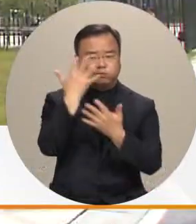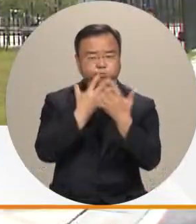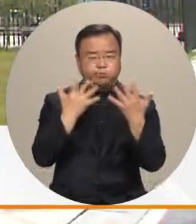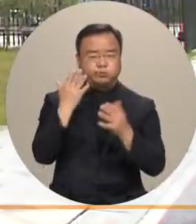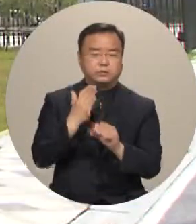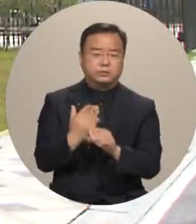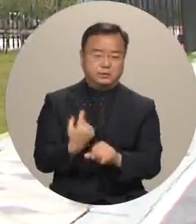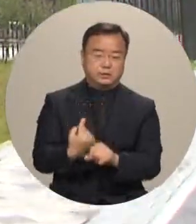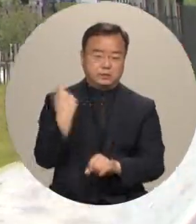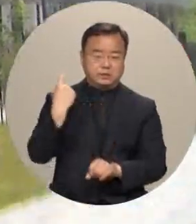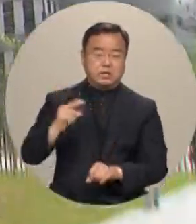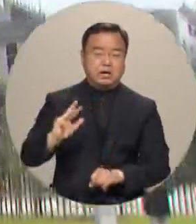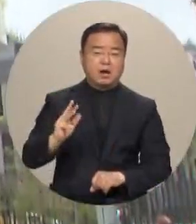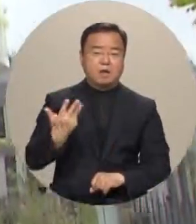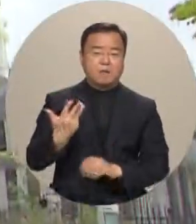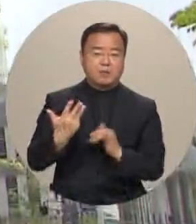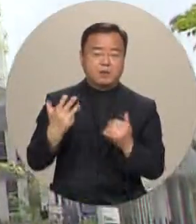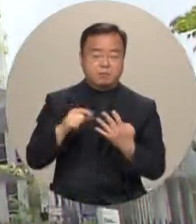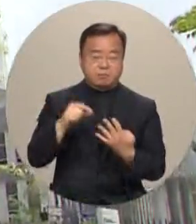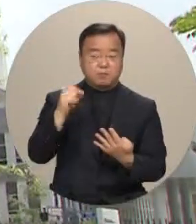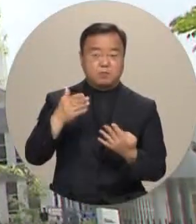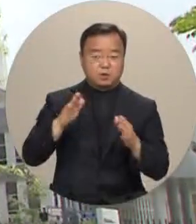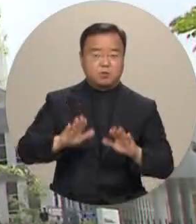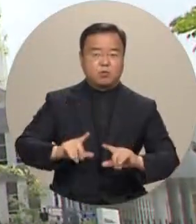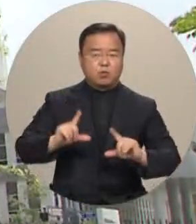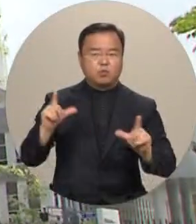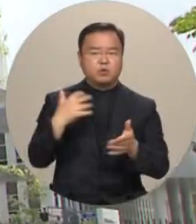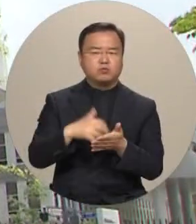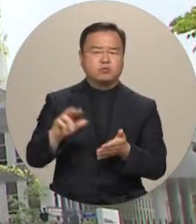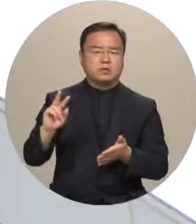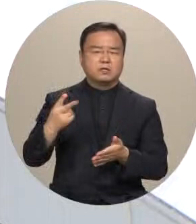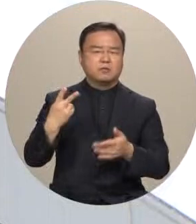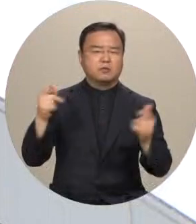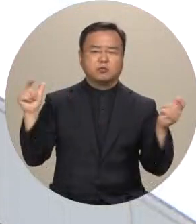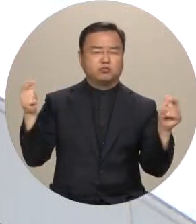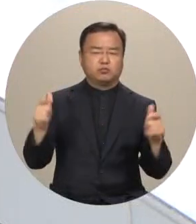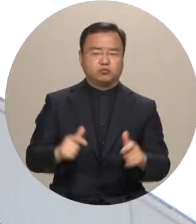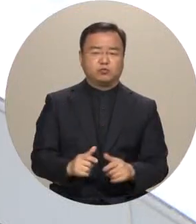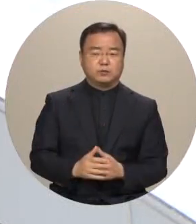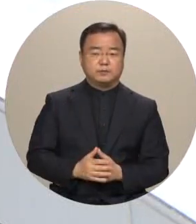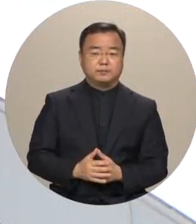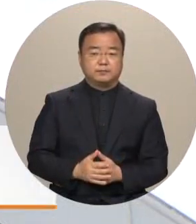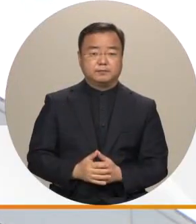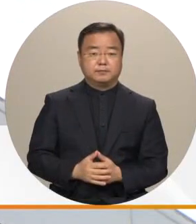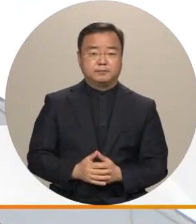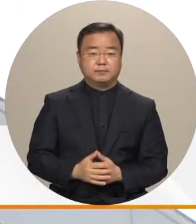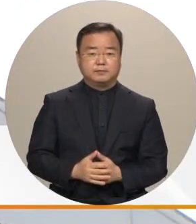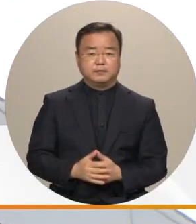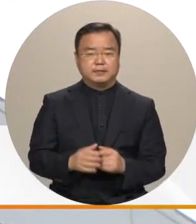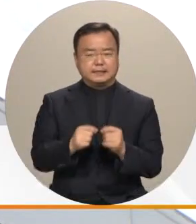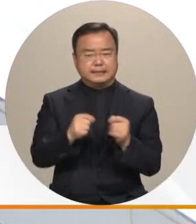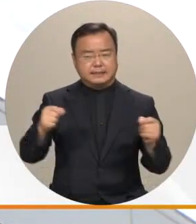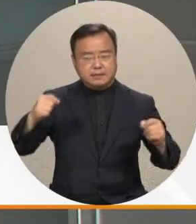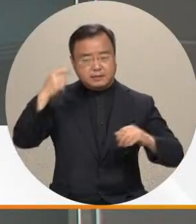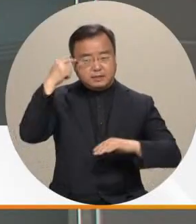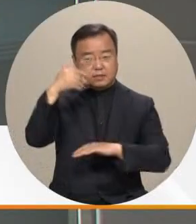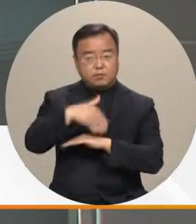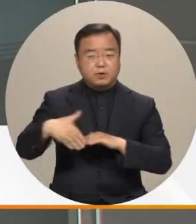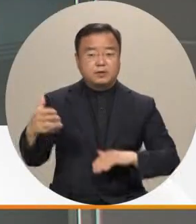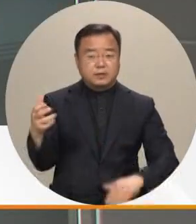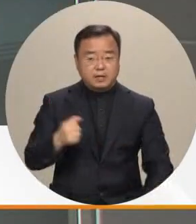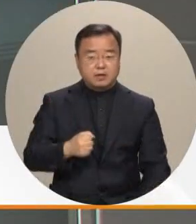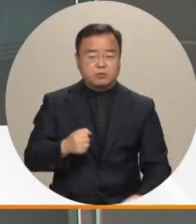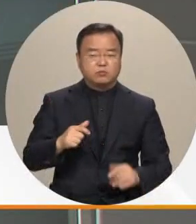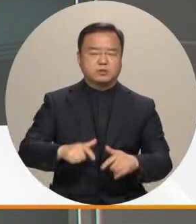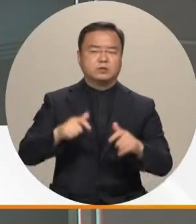지난해 800명대를 선발했지만 올해는 200명대로 급감한 겁니다. 장기적인 플랜을 가지고 이렇게 쭉쭉쭉 늘려가야